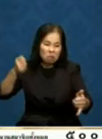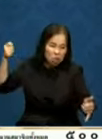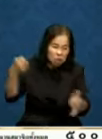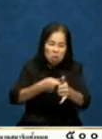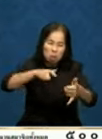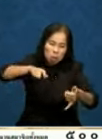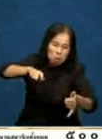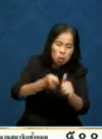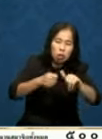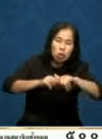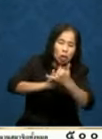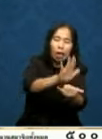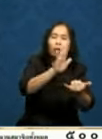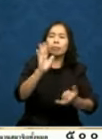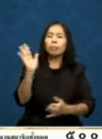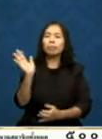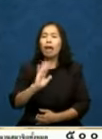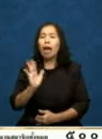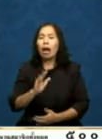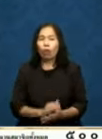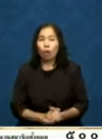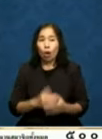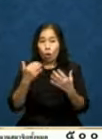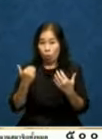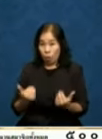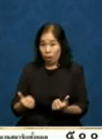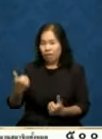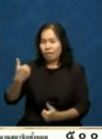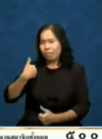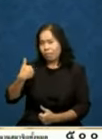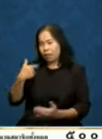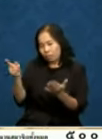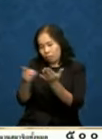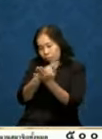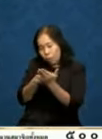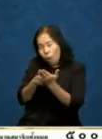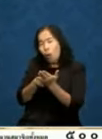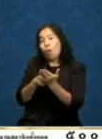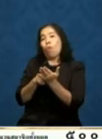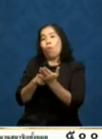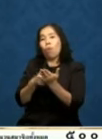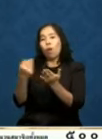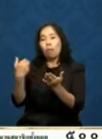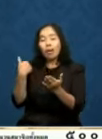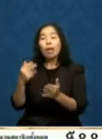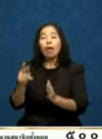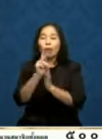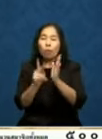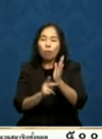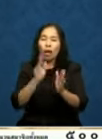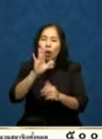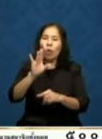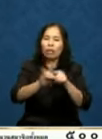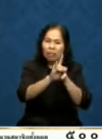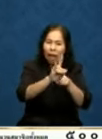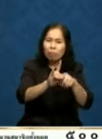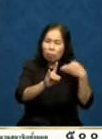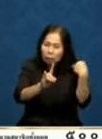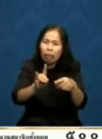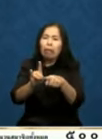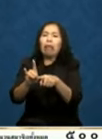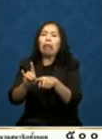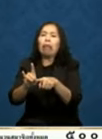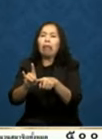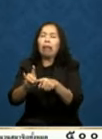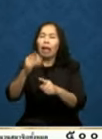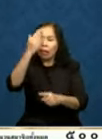ค่ะดิฉันเปิดอ่านทวิตเตอร์เช้าวันนี้นะคะมีคนเอาไปเทียบด้วยซ้ำว่ากฎหมายทารุณกรรมสัตว์ยังมีเลยท